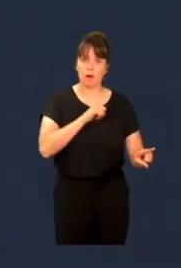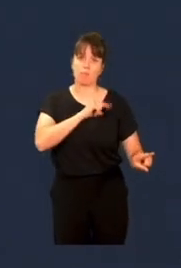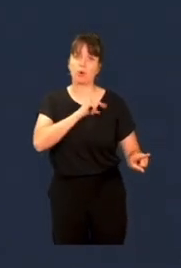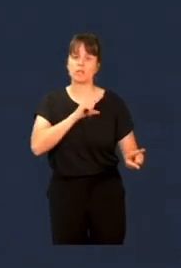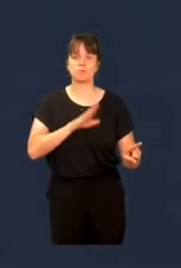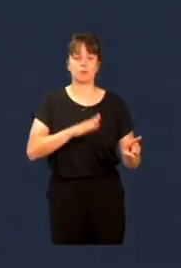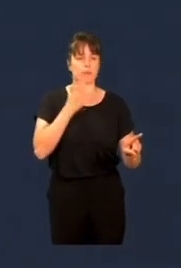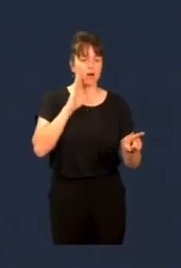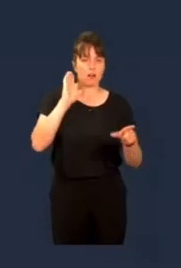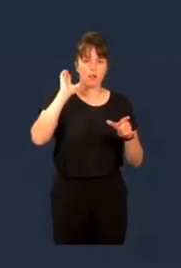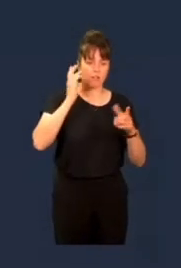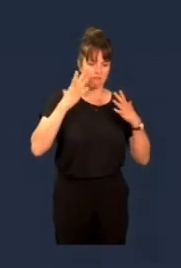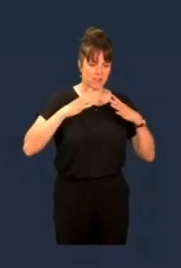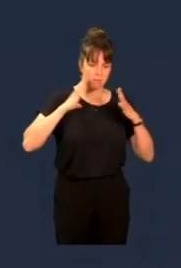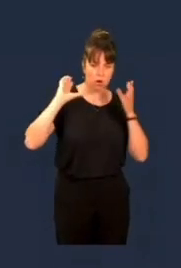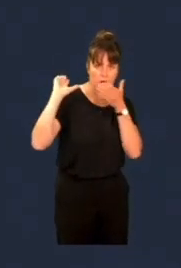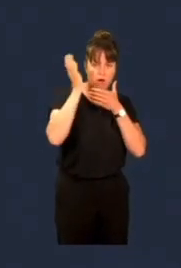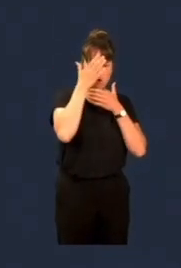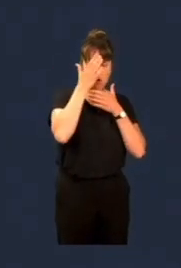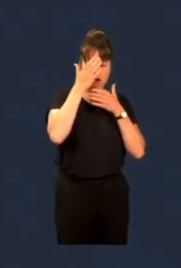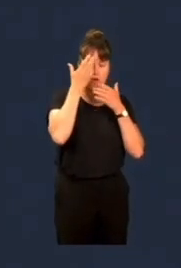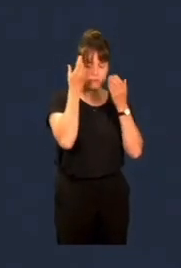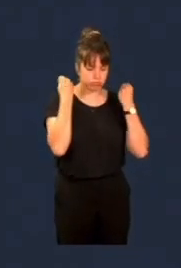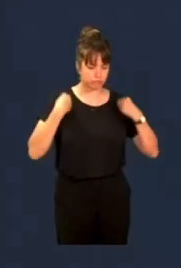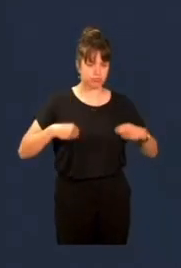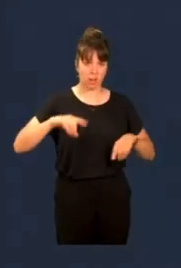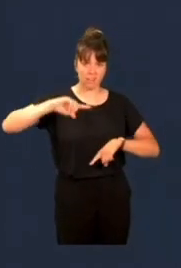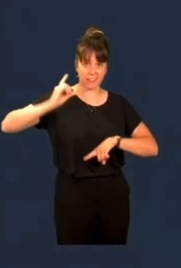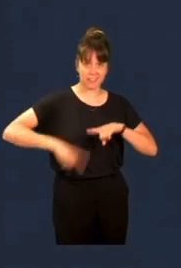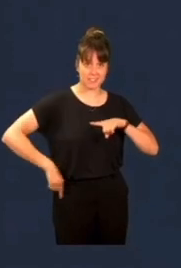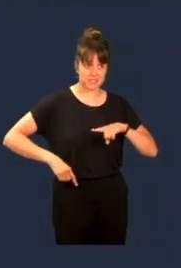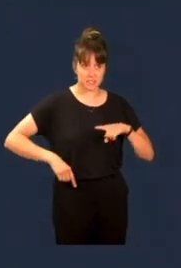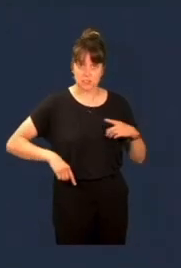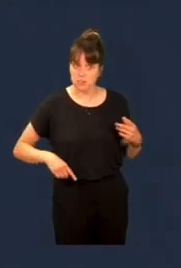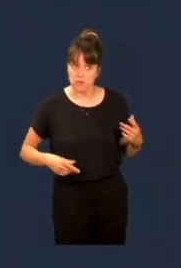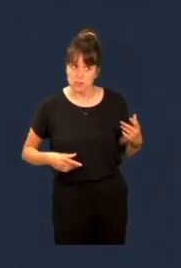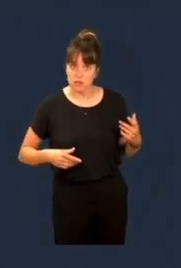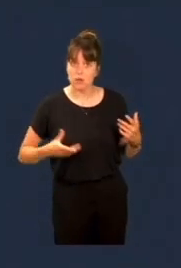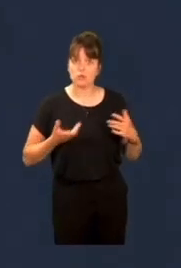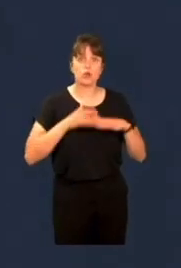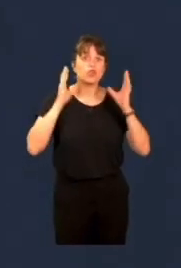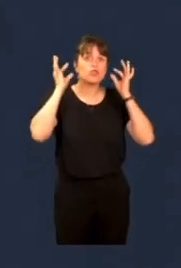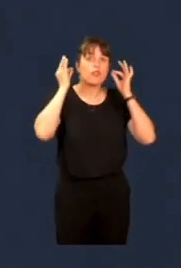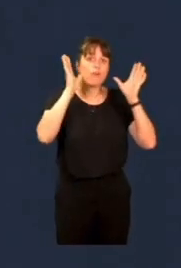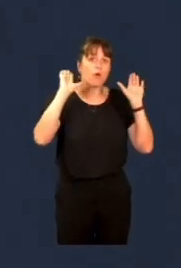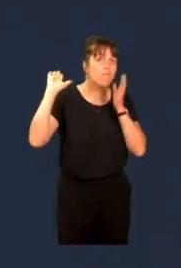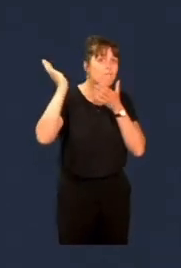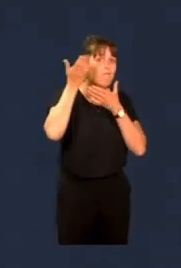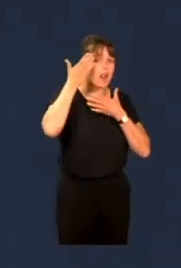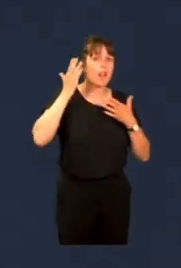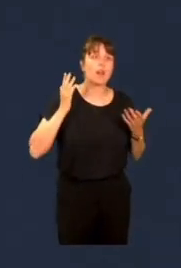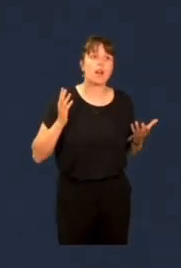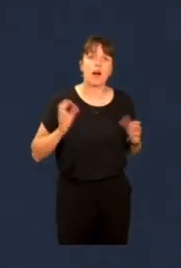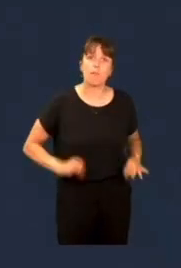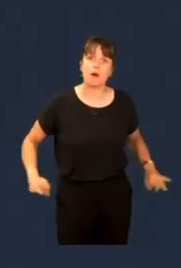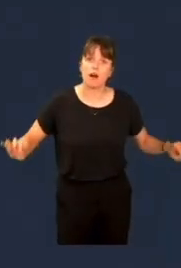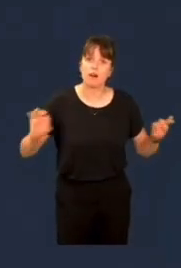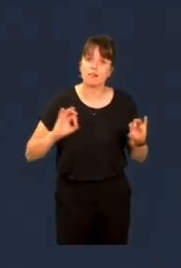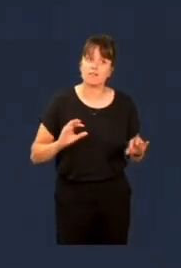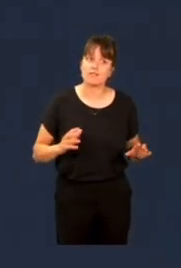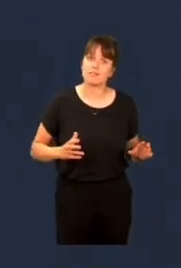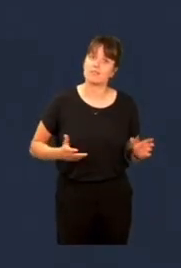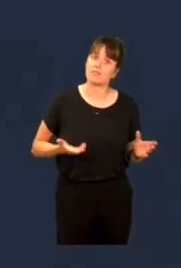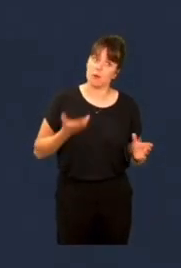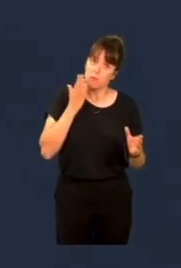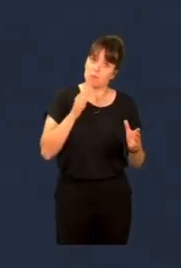de vêtements prohibés. C'est-à-dire qu'elle a simplement refusé de dissimuler ses cheveux sous le voile islamique. Pour illustrer la